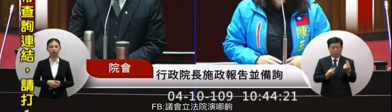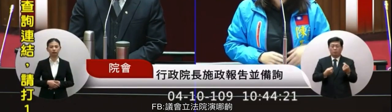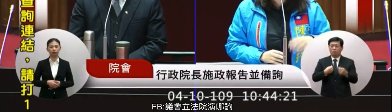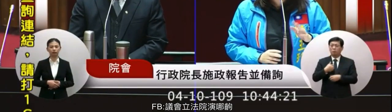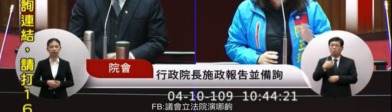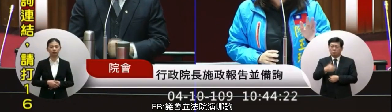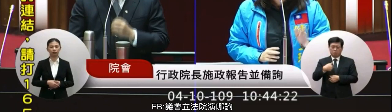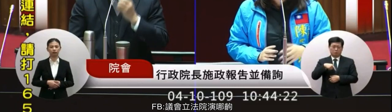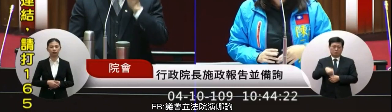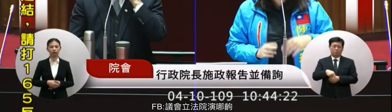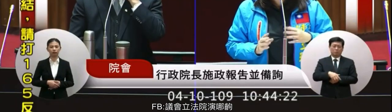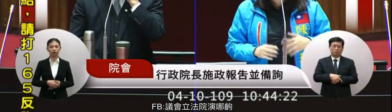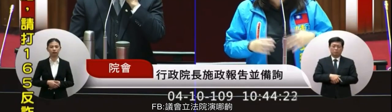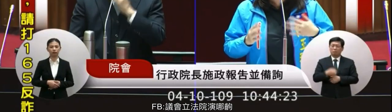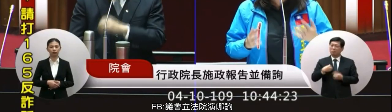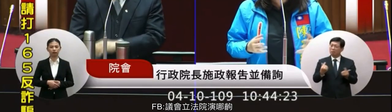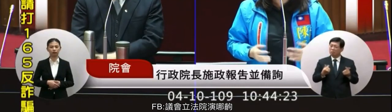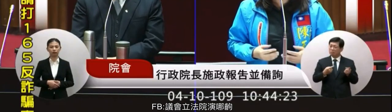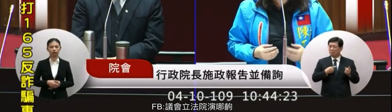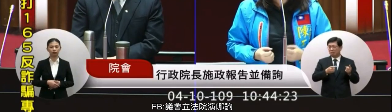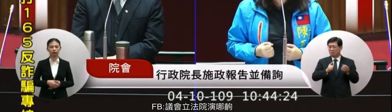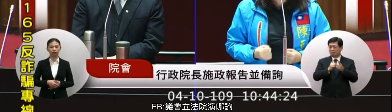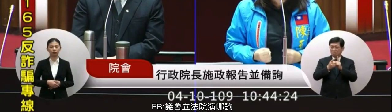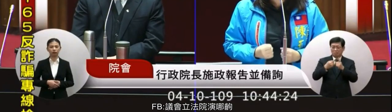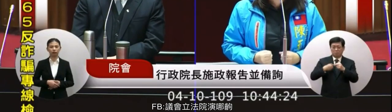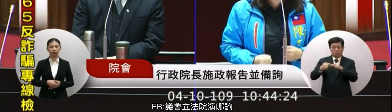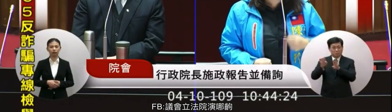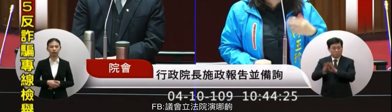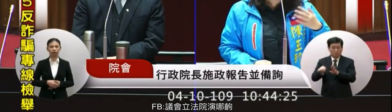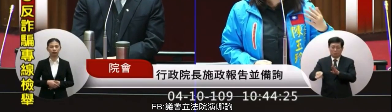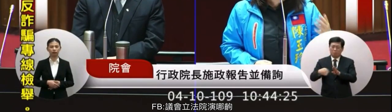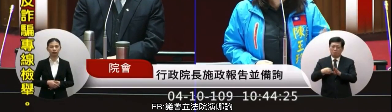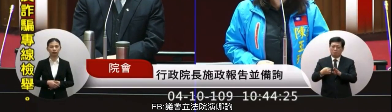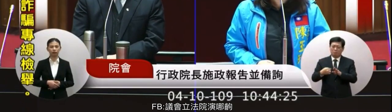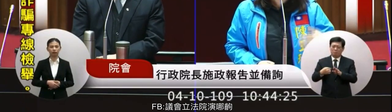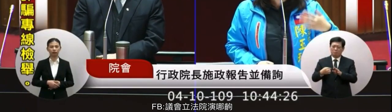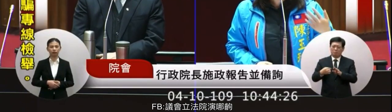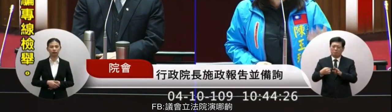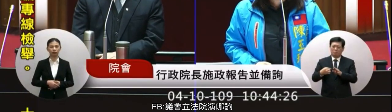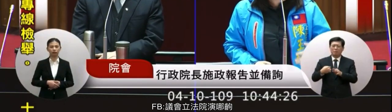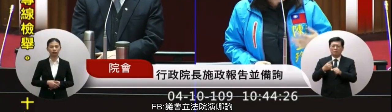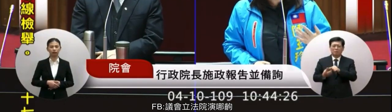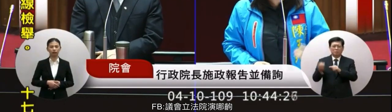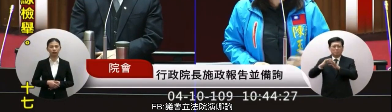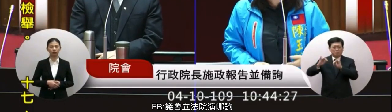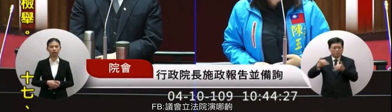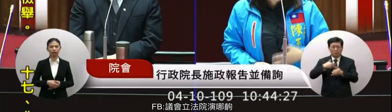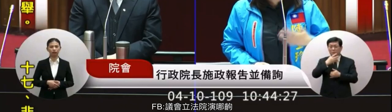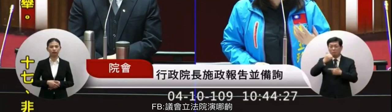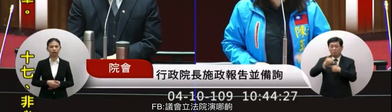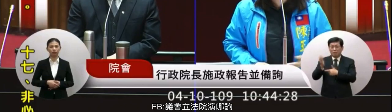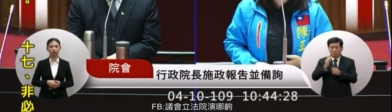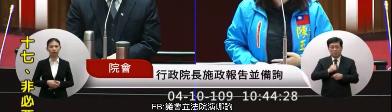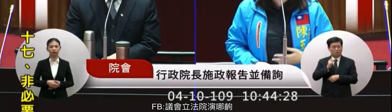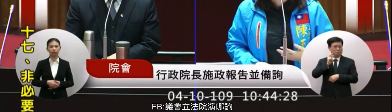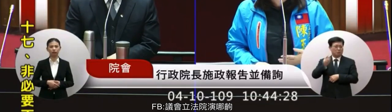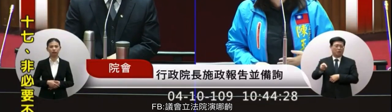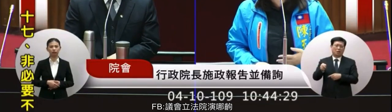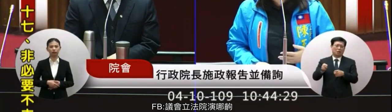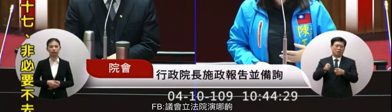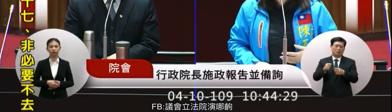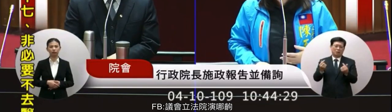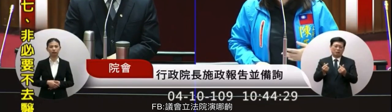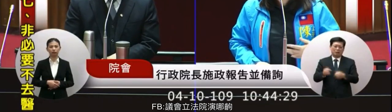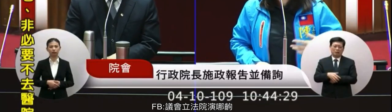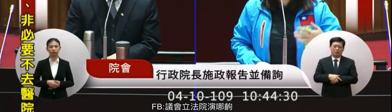要强调说，这个我们好像你们不要把我们金门想的，我们就比较好像我们说中华民国福建省的时候，你们就觉得说啊，我们